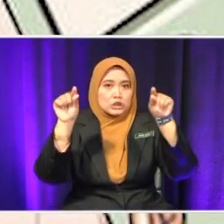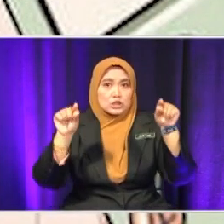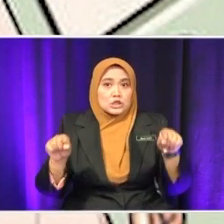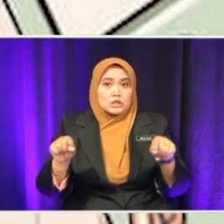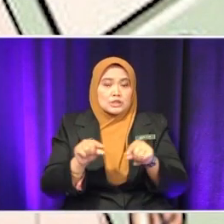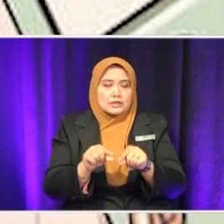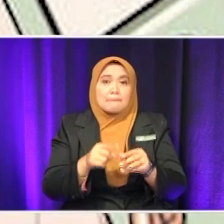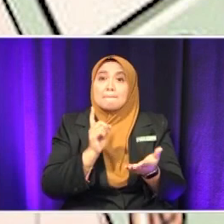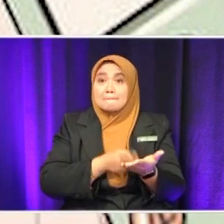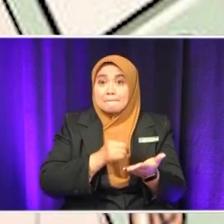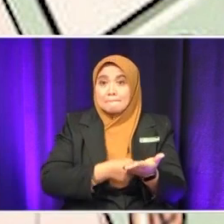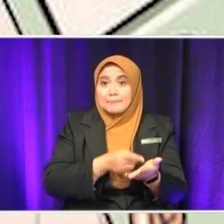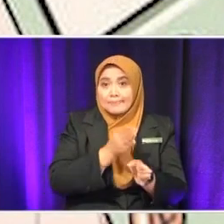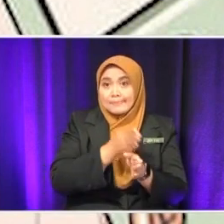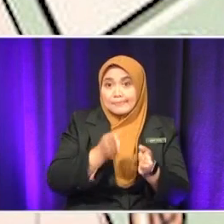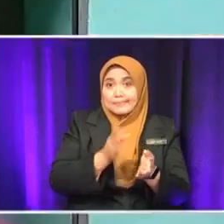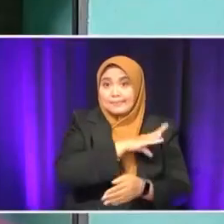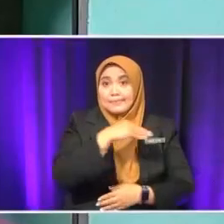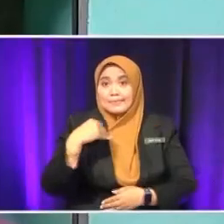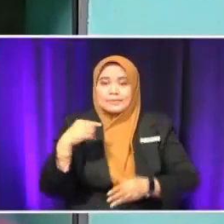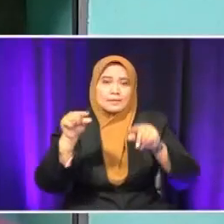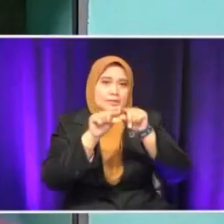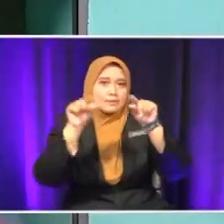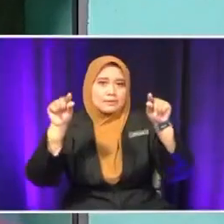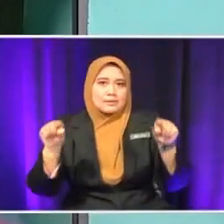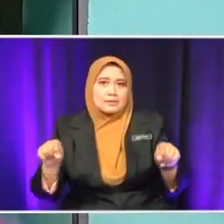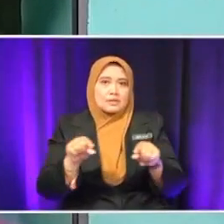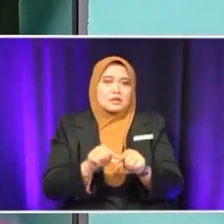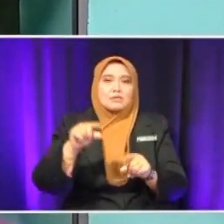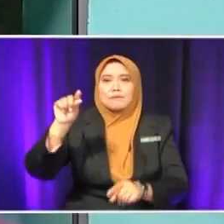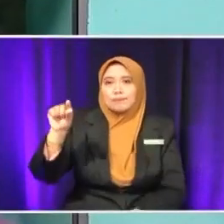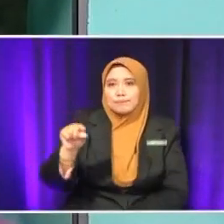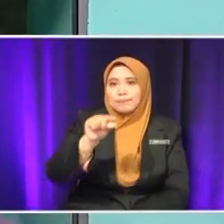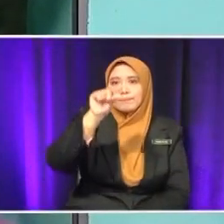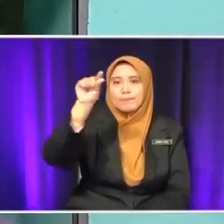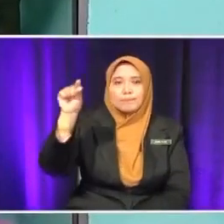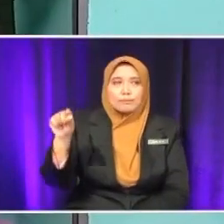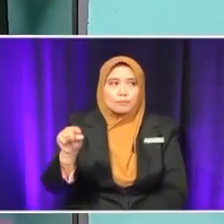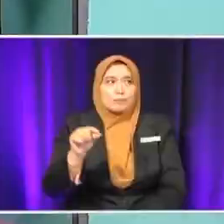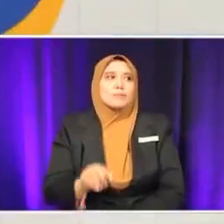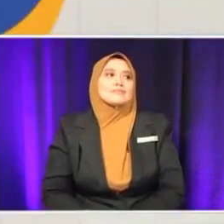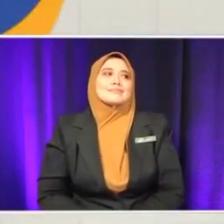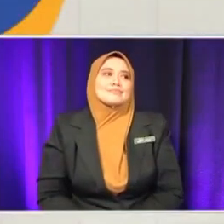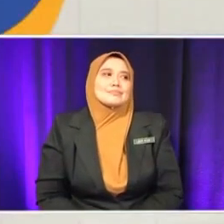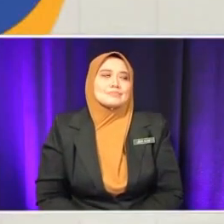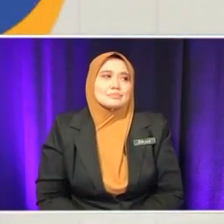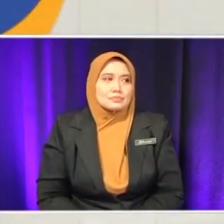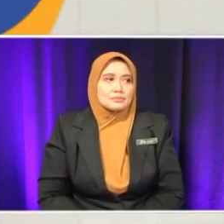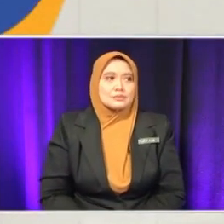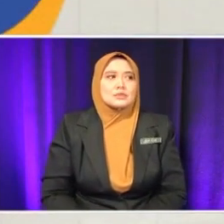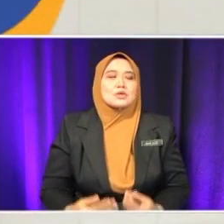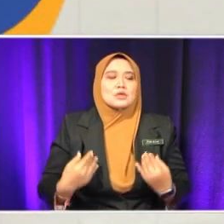Natasha. Maknanya kedua-dua graf ini sama ada terarah atau tak terarah boleh terhasil dalam graf mudah atau graf yang